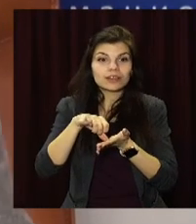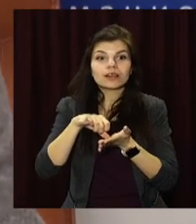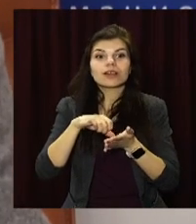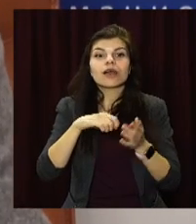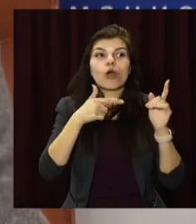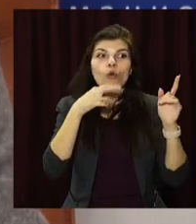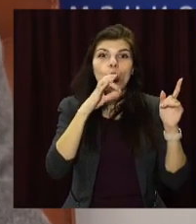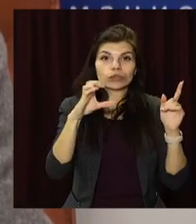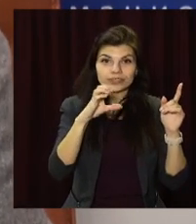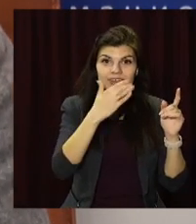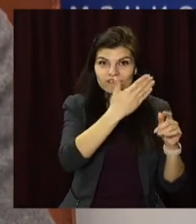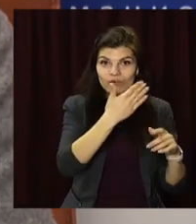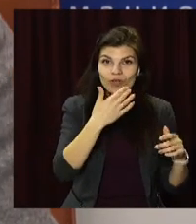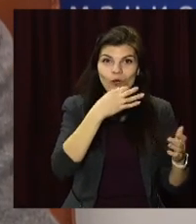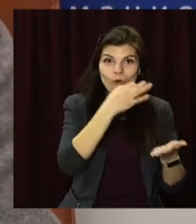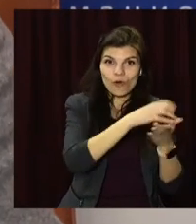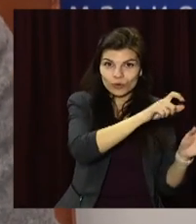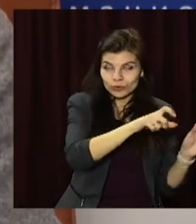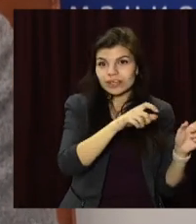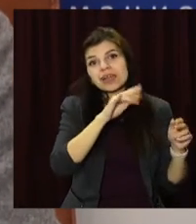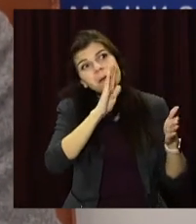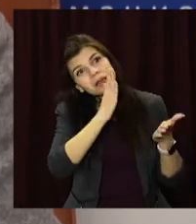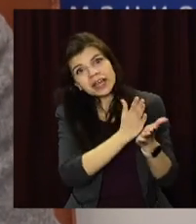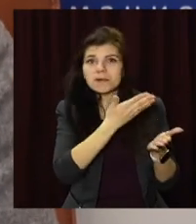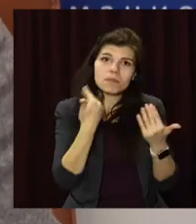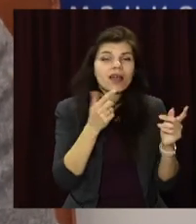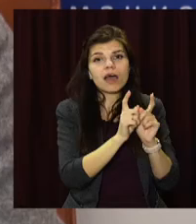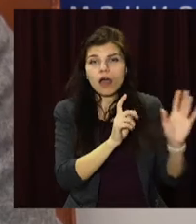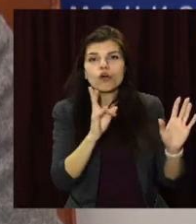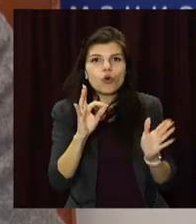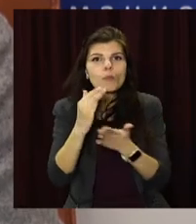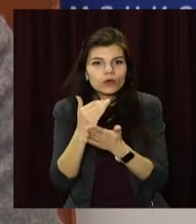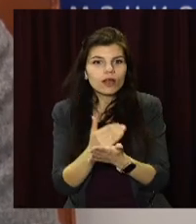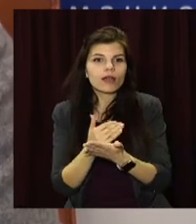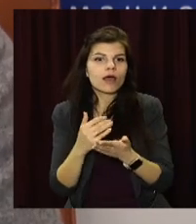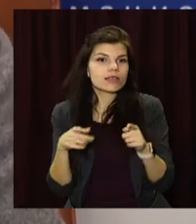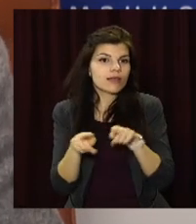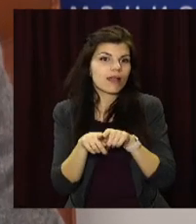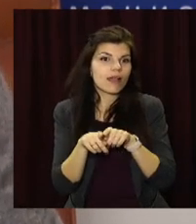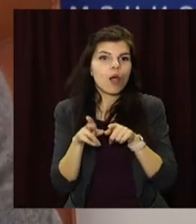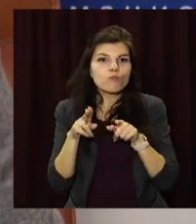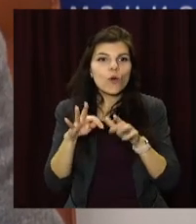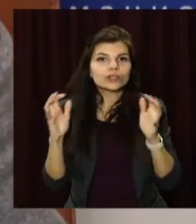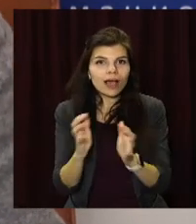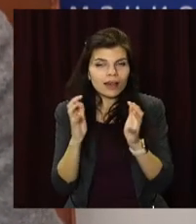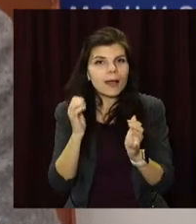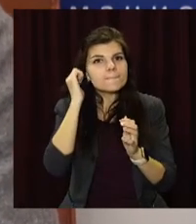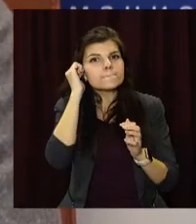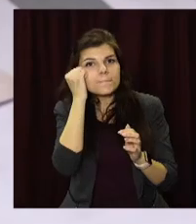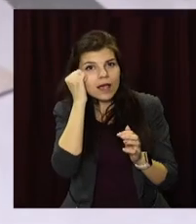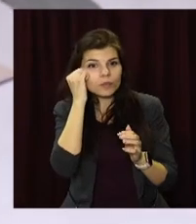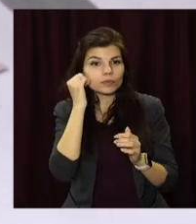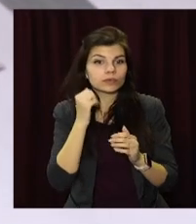госорганов, органов местного самоуправления или без, но программе по такой вот по сохранению